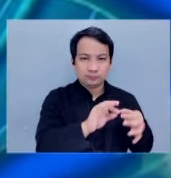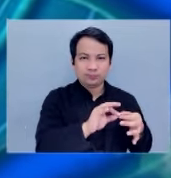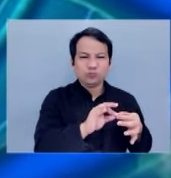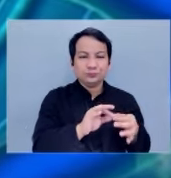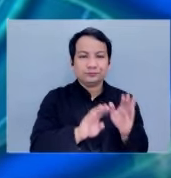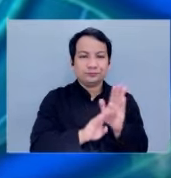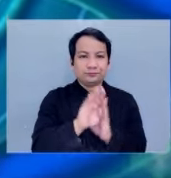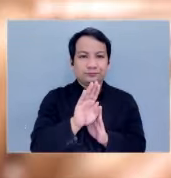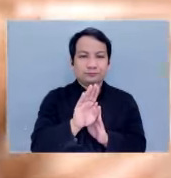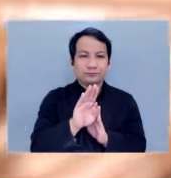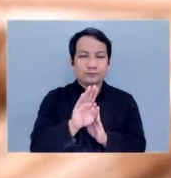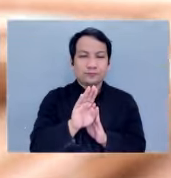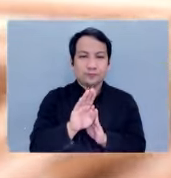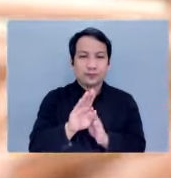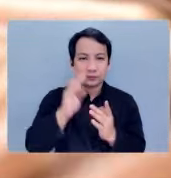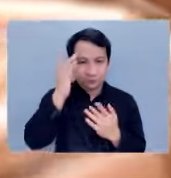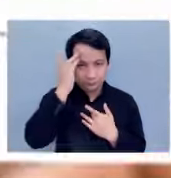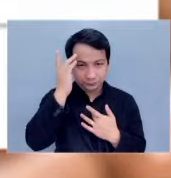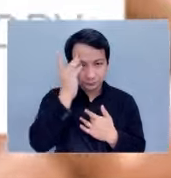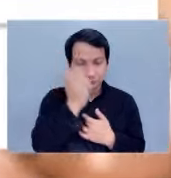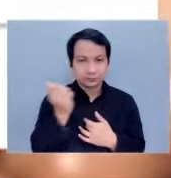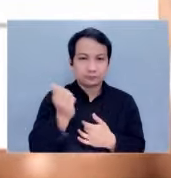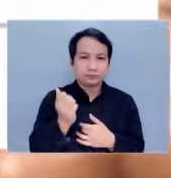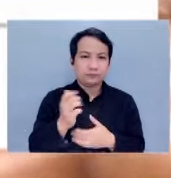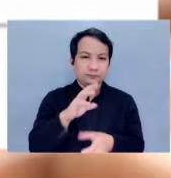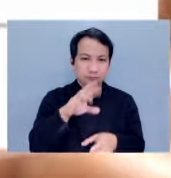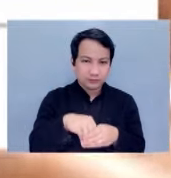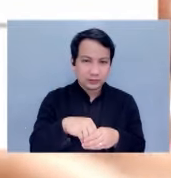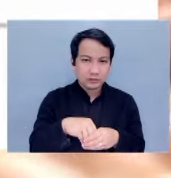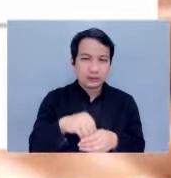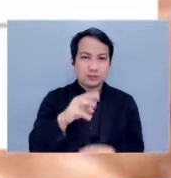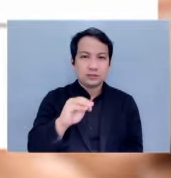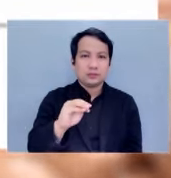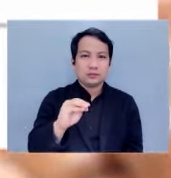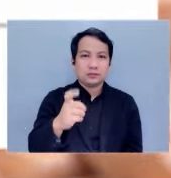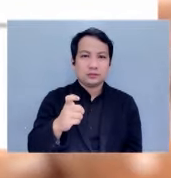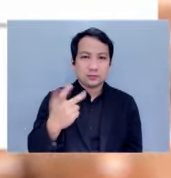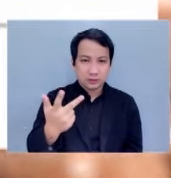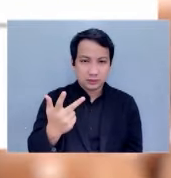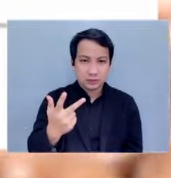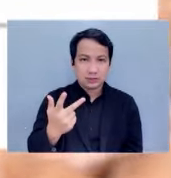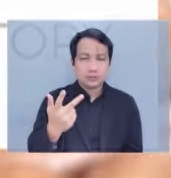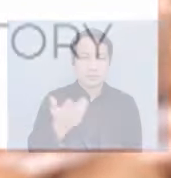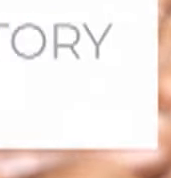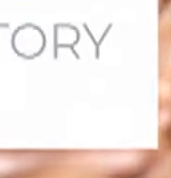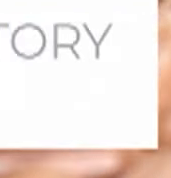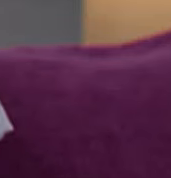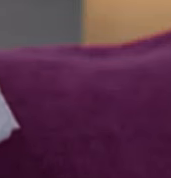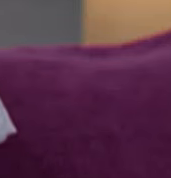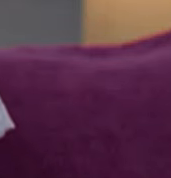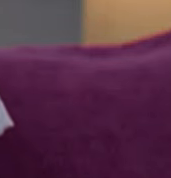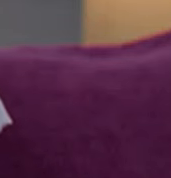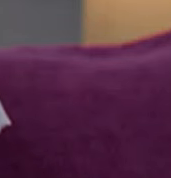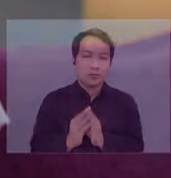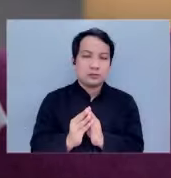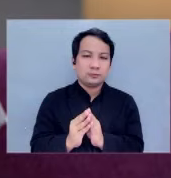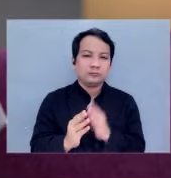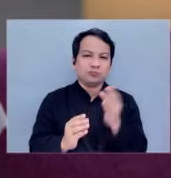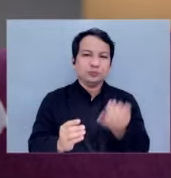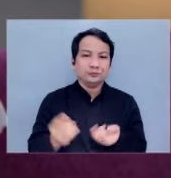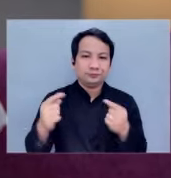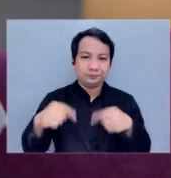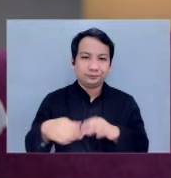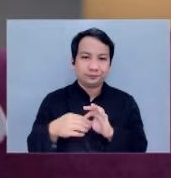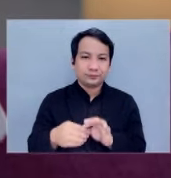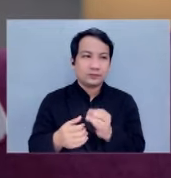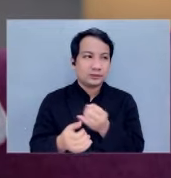of chronic diseases. The content of MX3 capsule can help protect cells and tissues from oxidative stress. Bukod dito, ilang